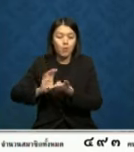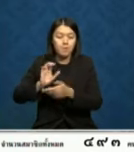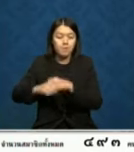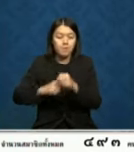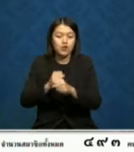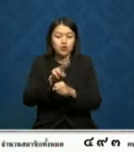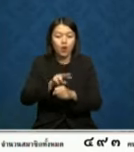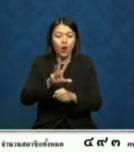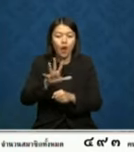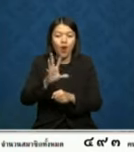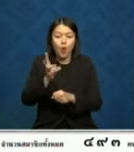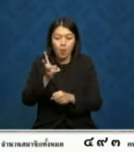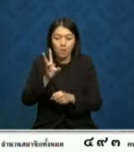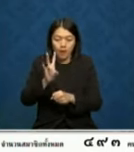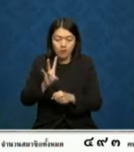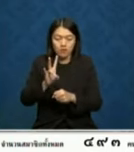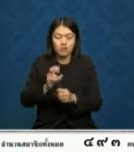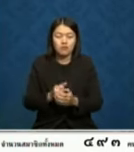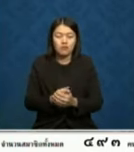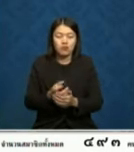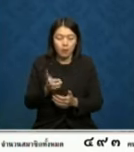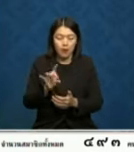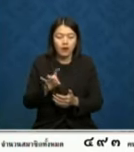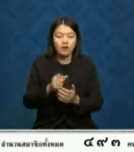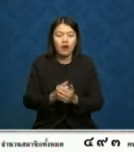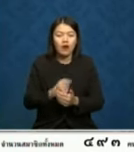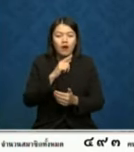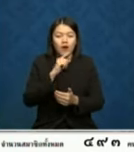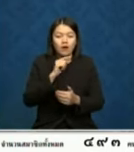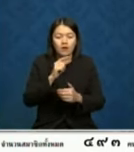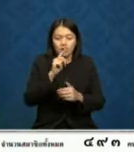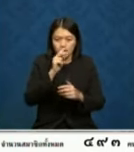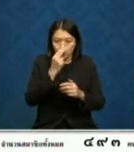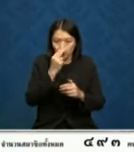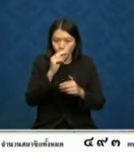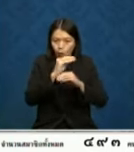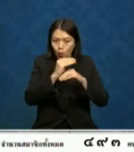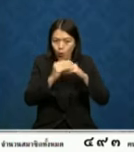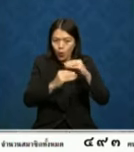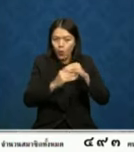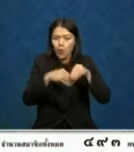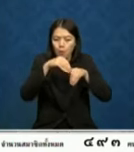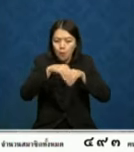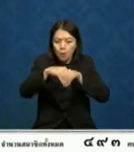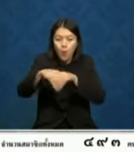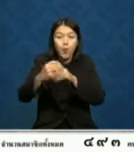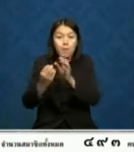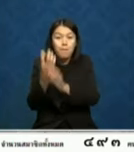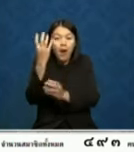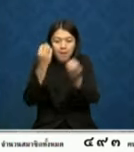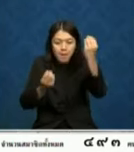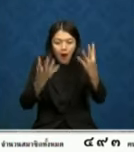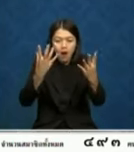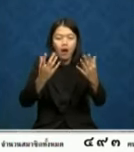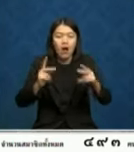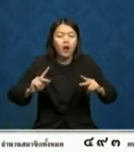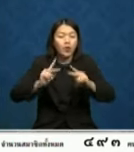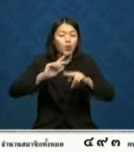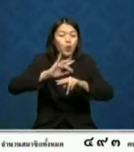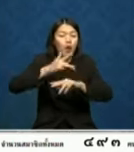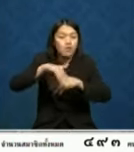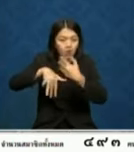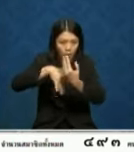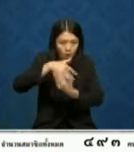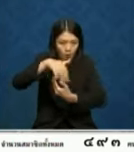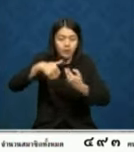68นี้นะครับผมอยากจะตั้งข้อสังเกตนะครับในเกี่ยวกับโครงการปลุกป่านะครับของกระทรวงทรัพยากรธรรมชาติและ